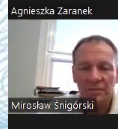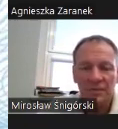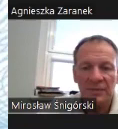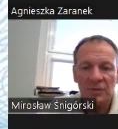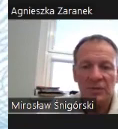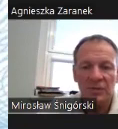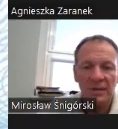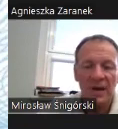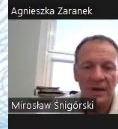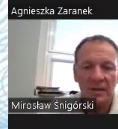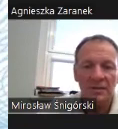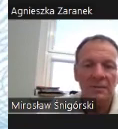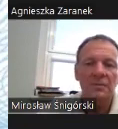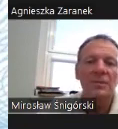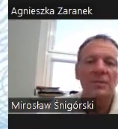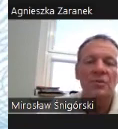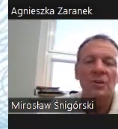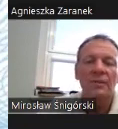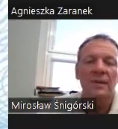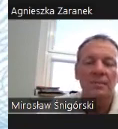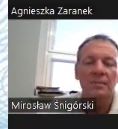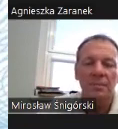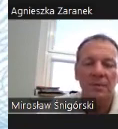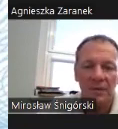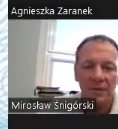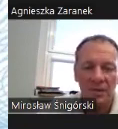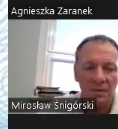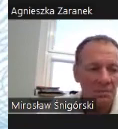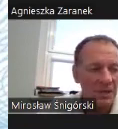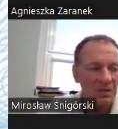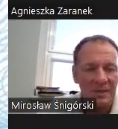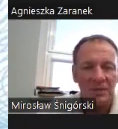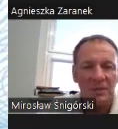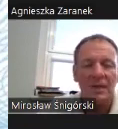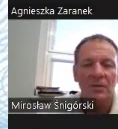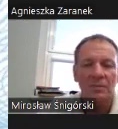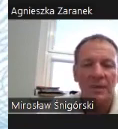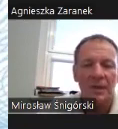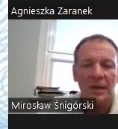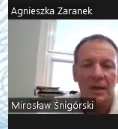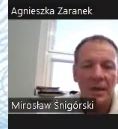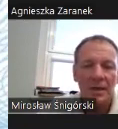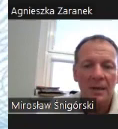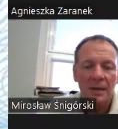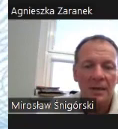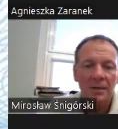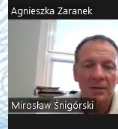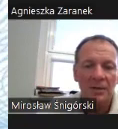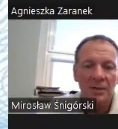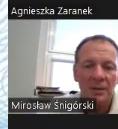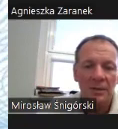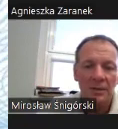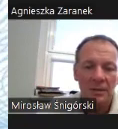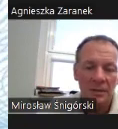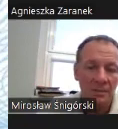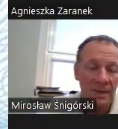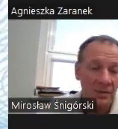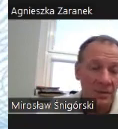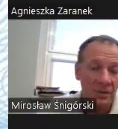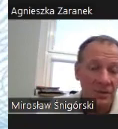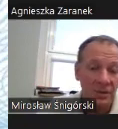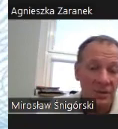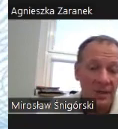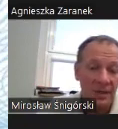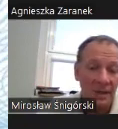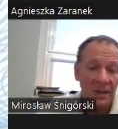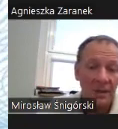najmniejszych wątpliwości, że warto. Ci uczniowie powinni mieć właśnie taką opiekę i bardzo